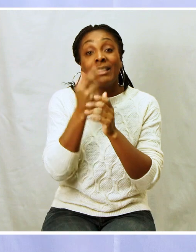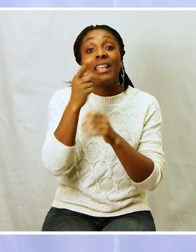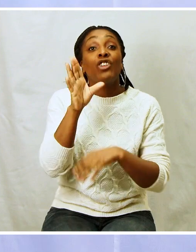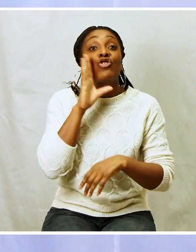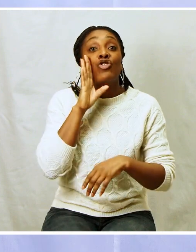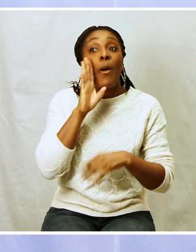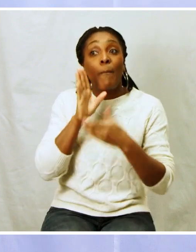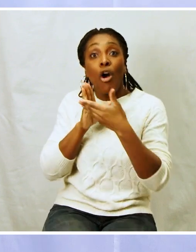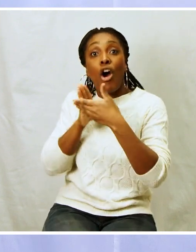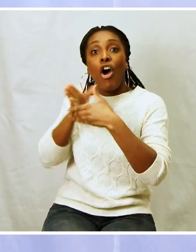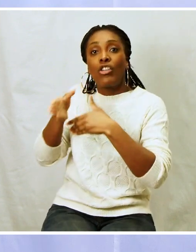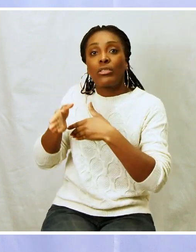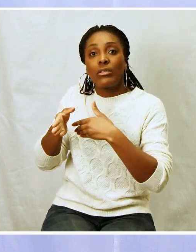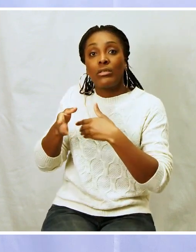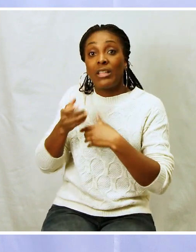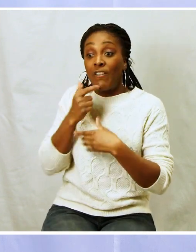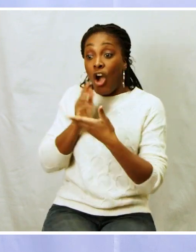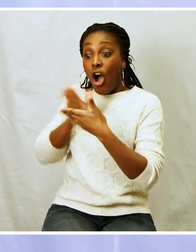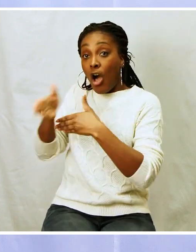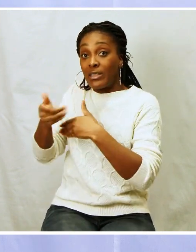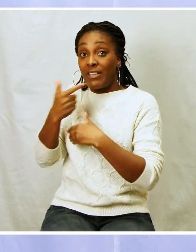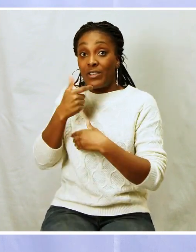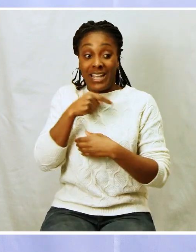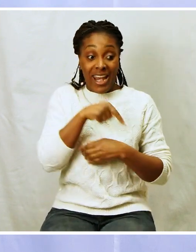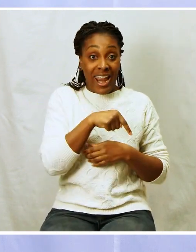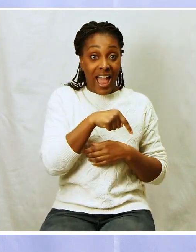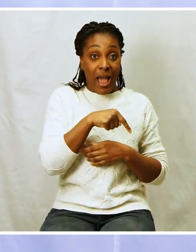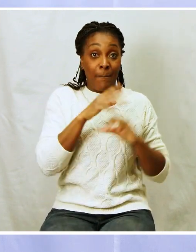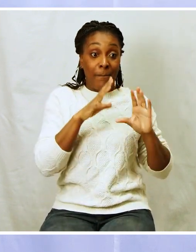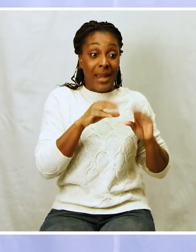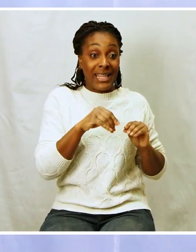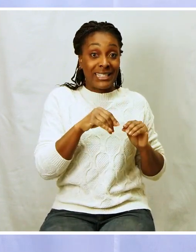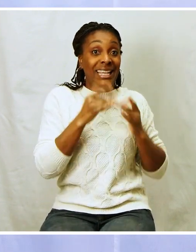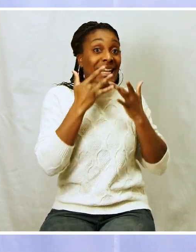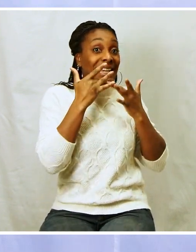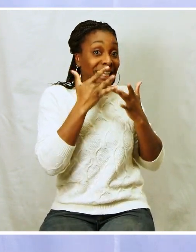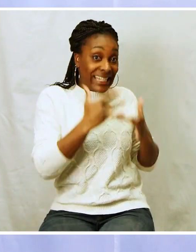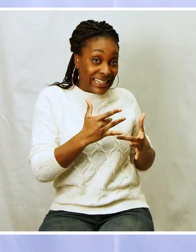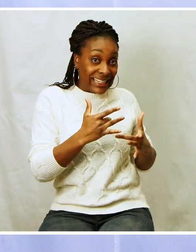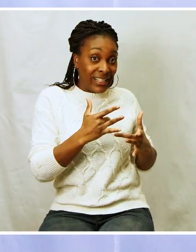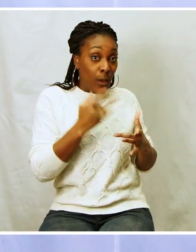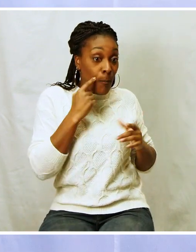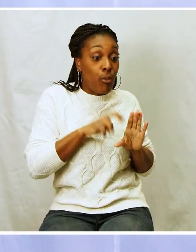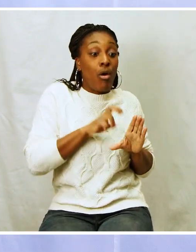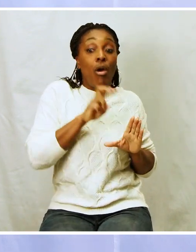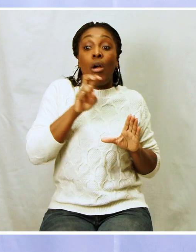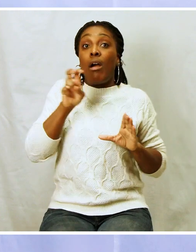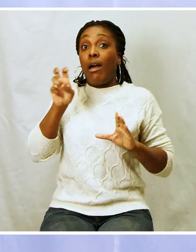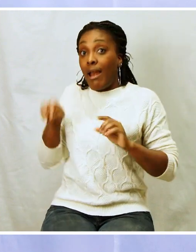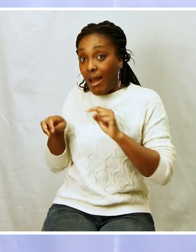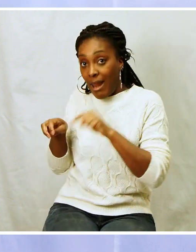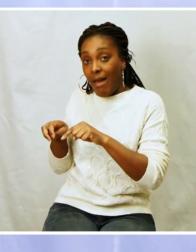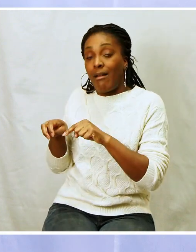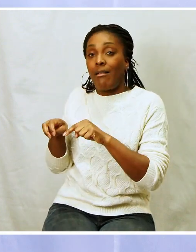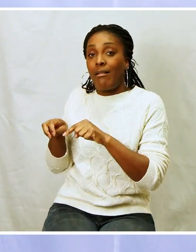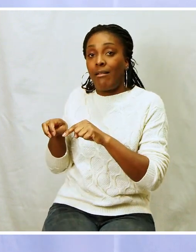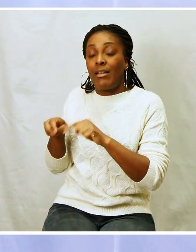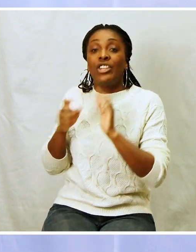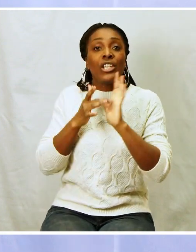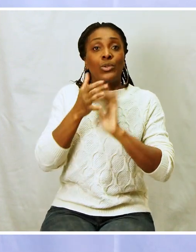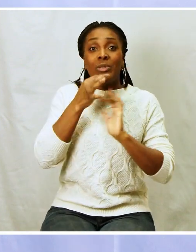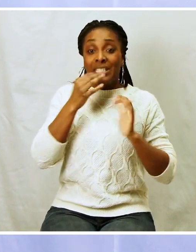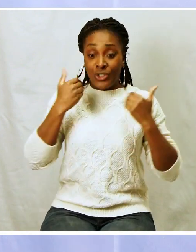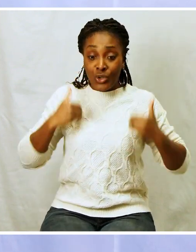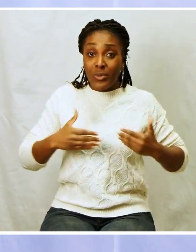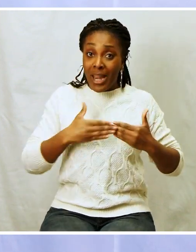chambre. Entrer, c'est vraiment passer d'un endroit à un autre. Donc en fait, le Seigneur est en train de dire, viens, entre, parce que moi je suis la porte et j'ai payé le